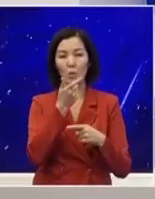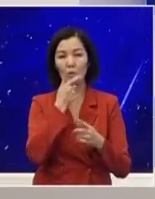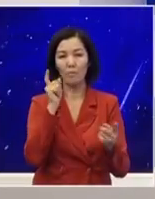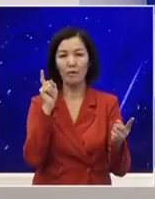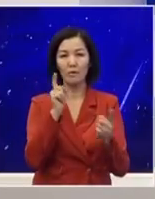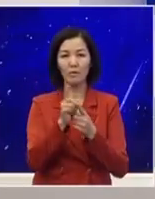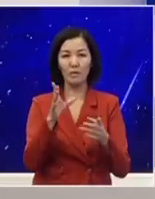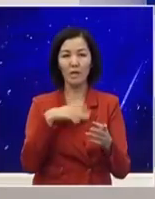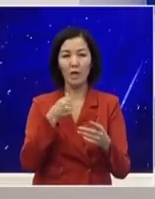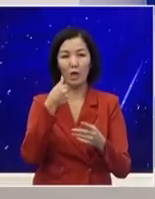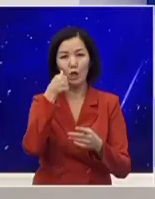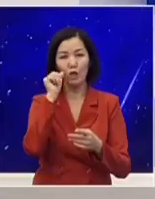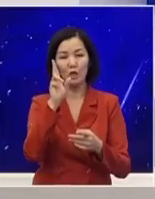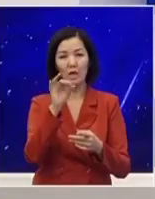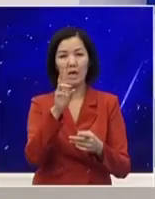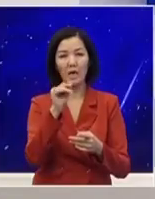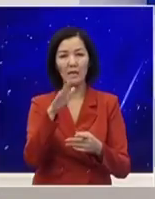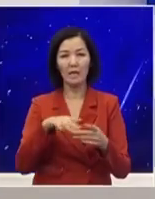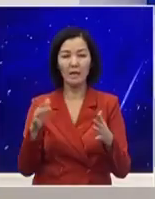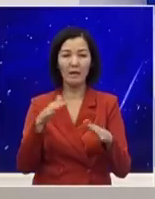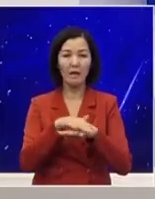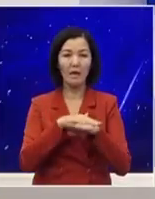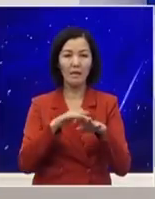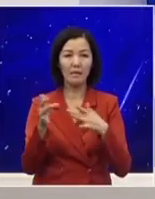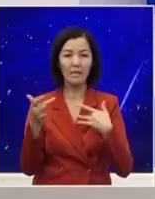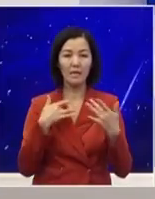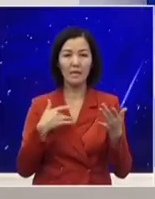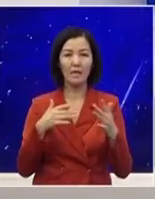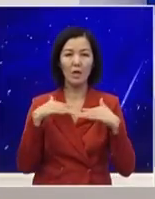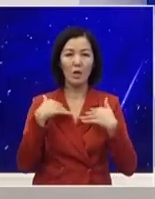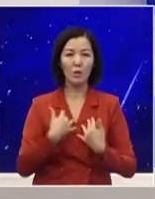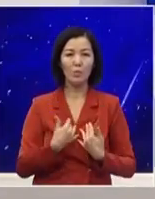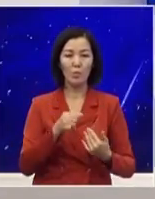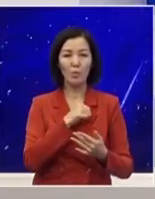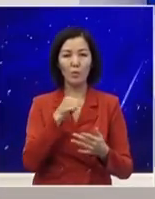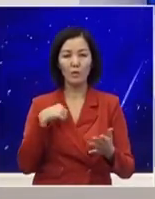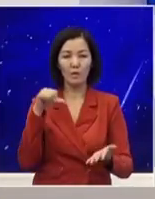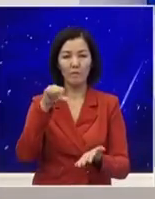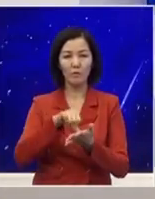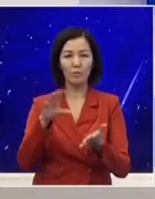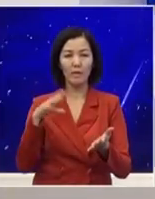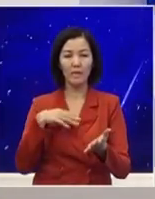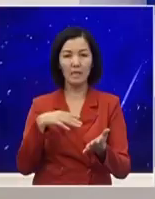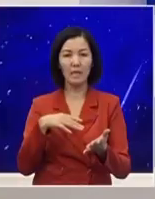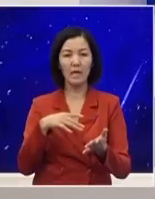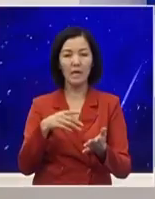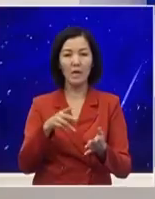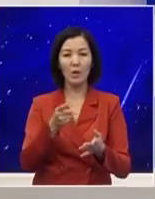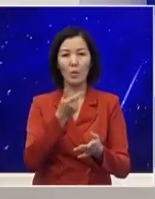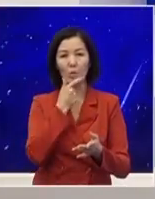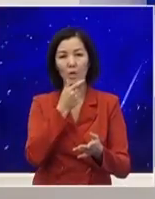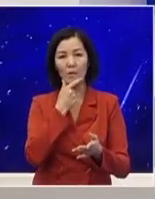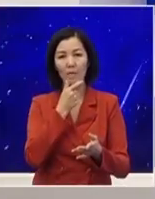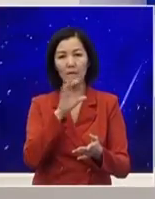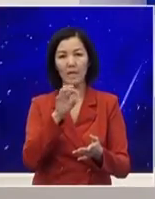қауышқан еді. Кеше Қарадала аймағының халық театры облыстық драма театр сахнасында өнер көрсетті. Көрермен қауымға Ескендір